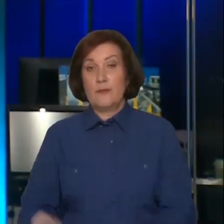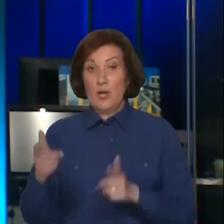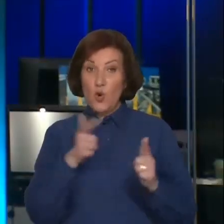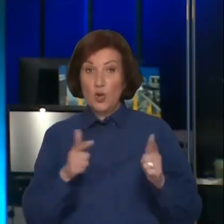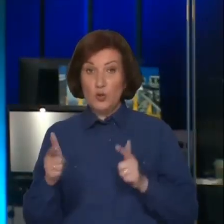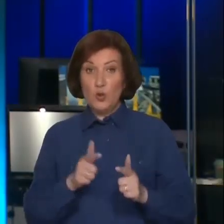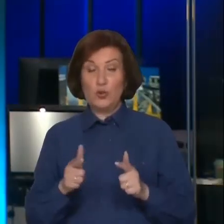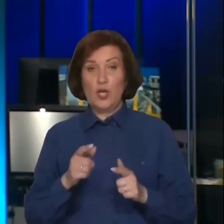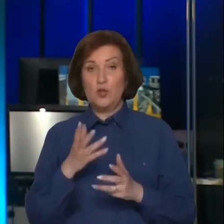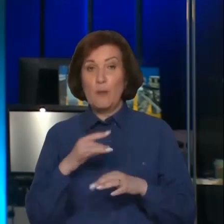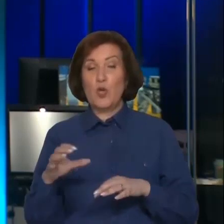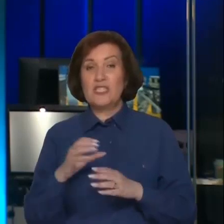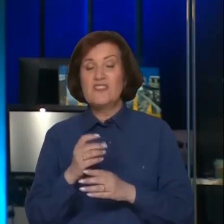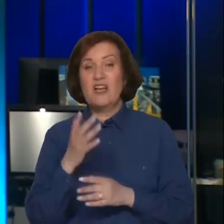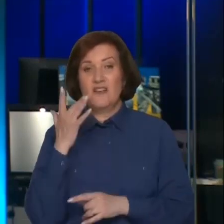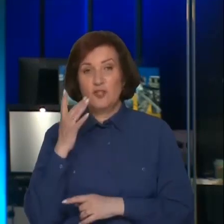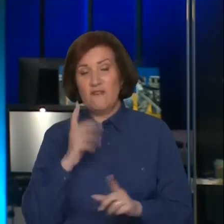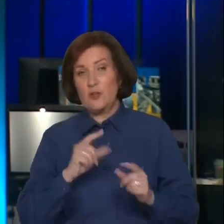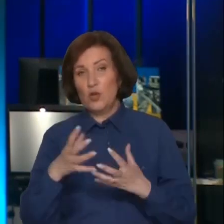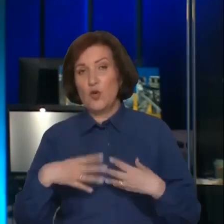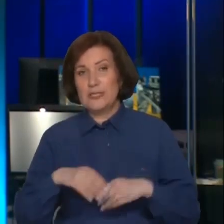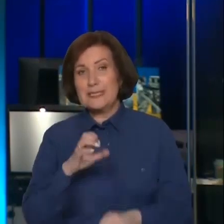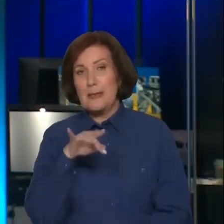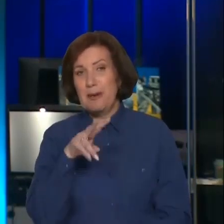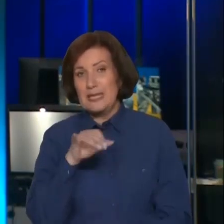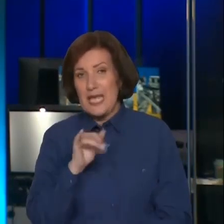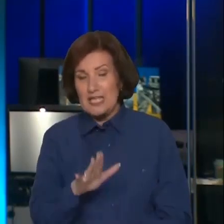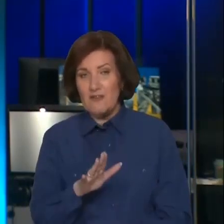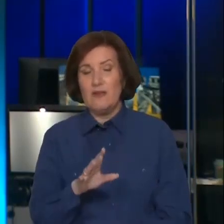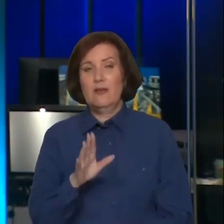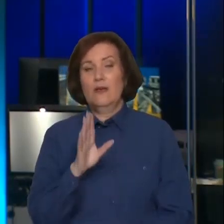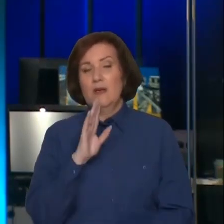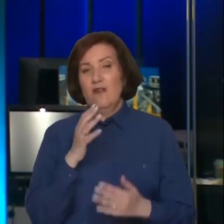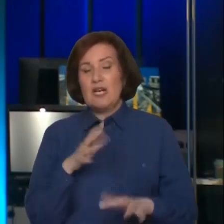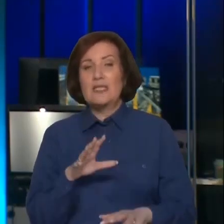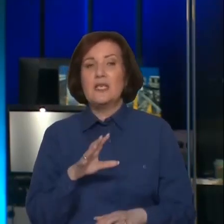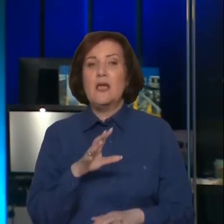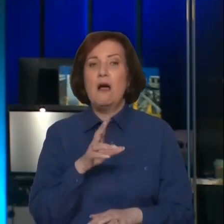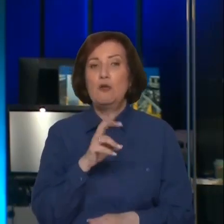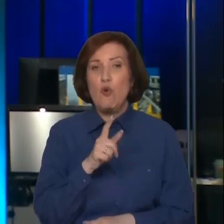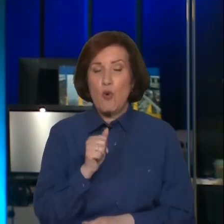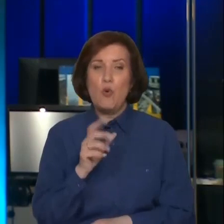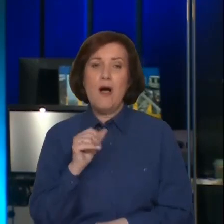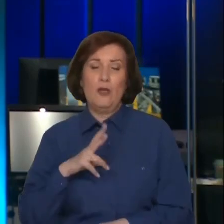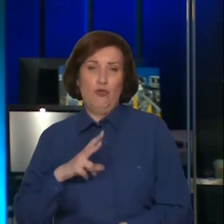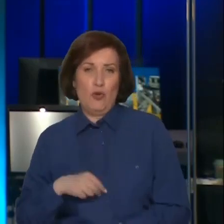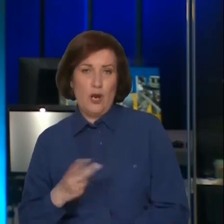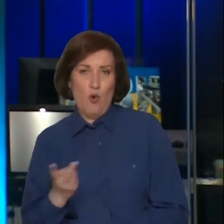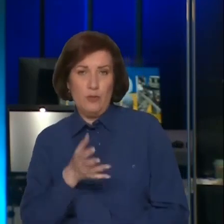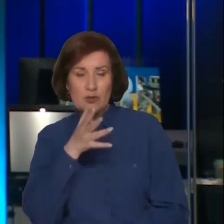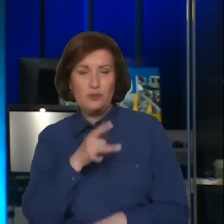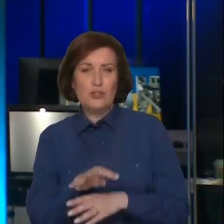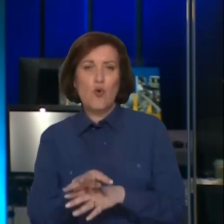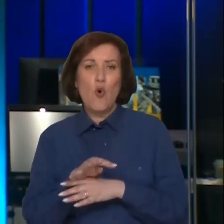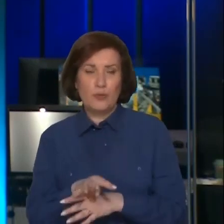Готуються до протезування у Сполучених Штатах. Туди вирушає родина Степаненків. Наталя втратила ногу, а її донька Яна – обидві. Таке сталося під